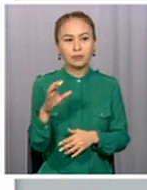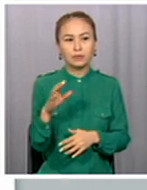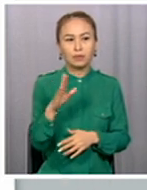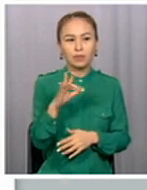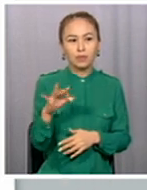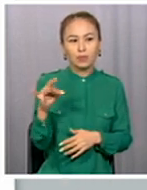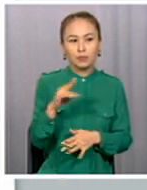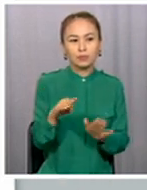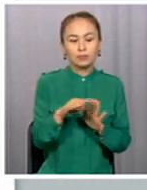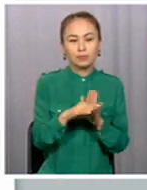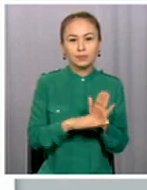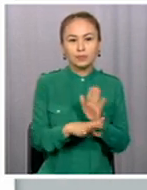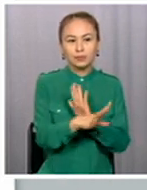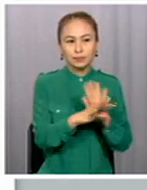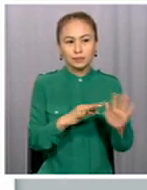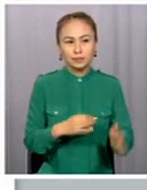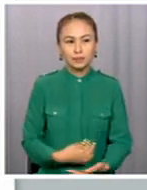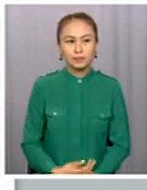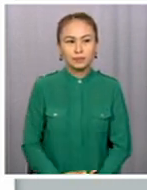бағдарламасын таңдаймыз.